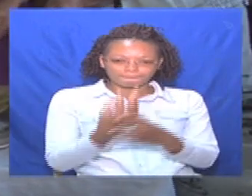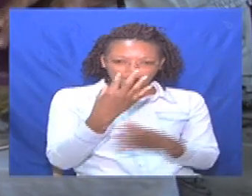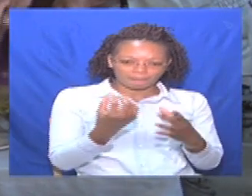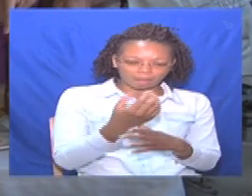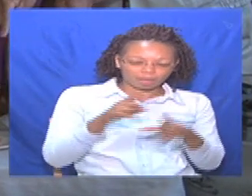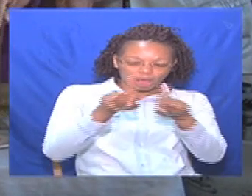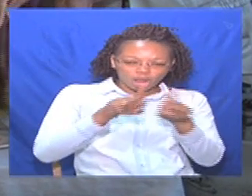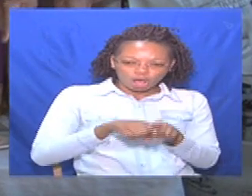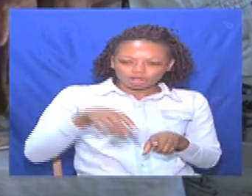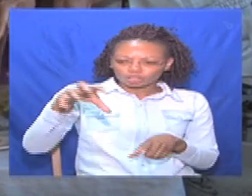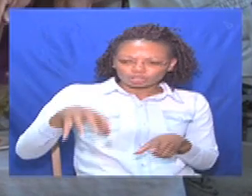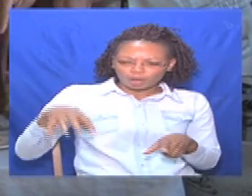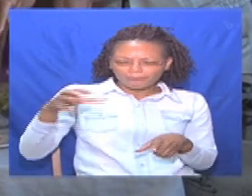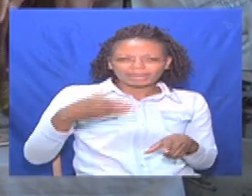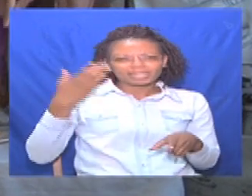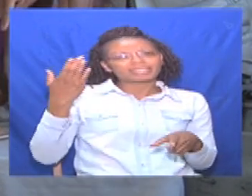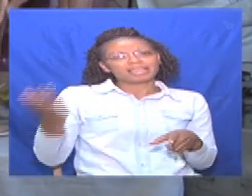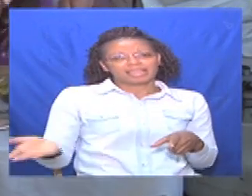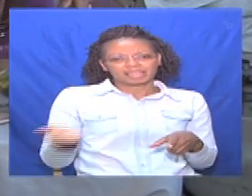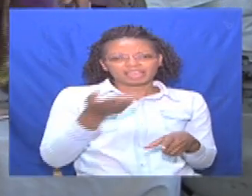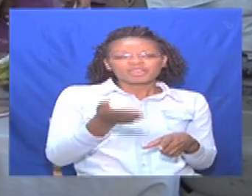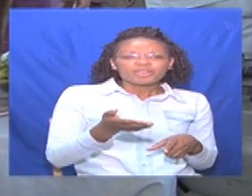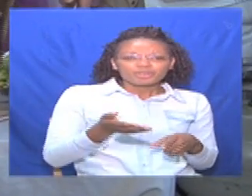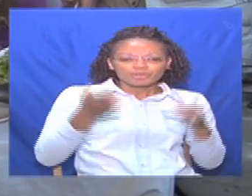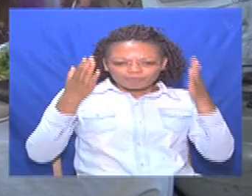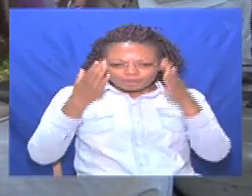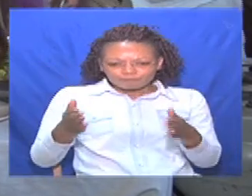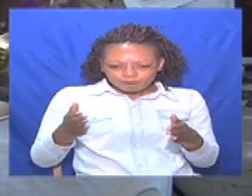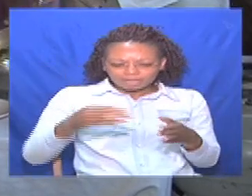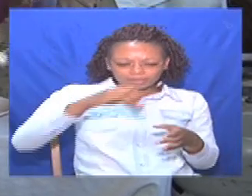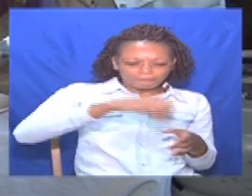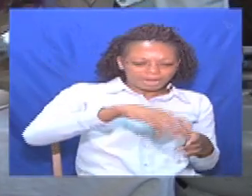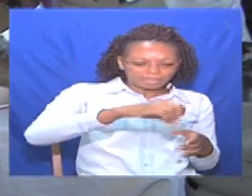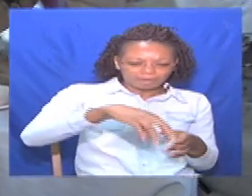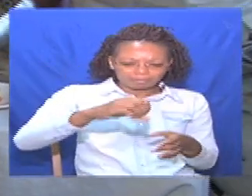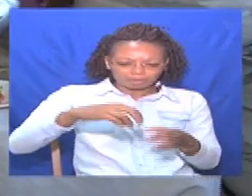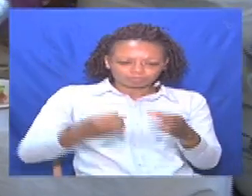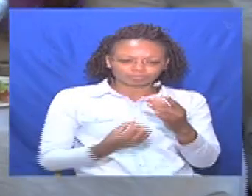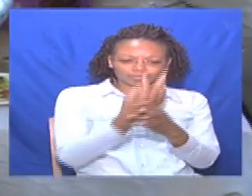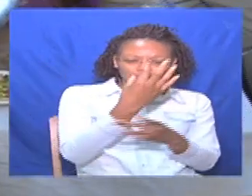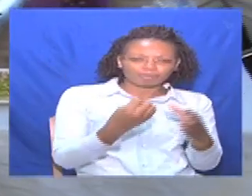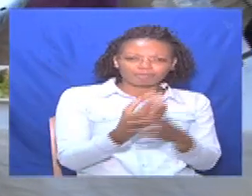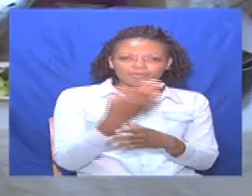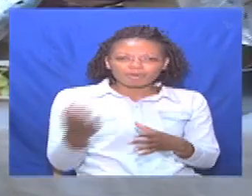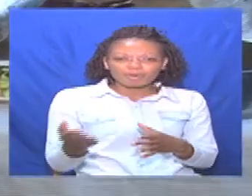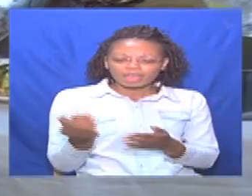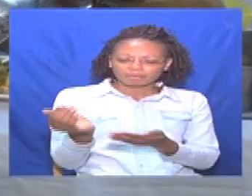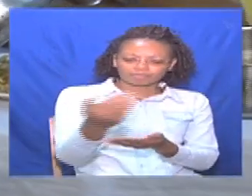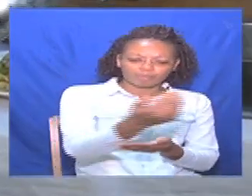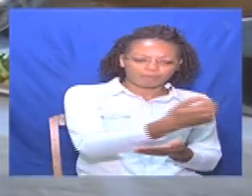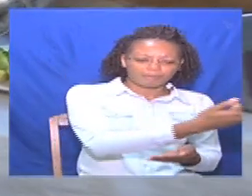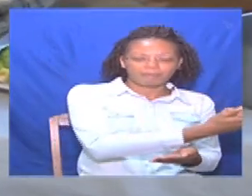tena kubwa. Iwapo mkulima atatilia maanani ukuzi wa brokoli, basi hana budi kupata mapato